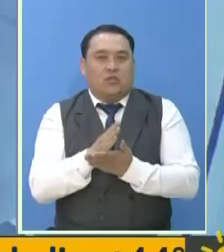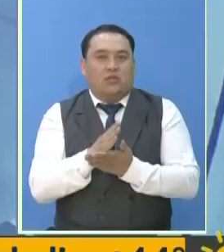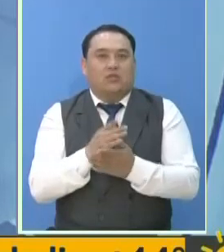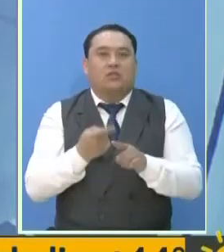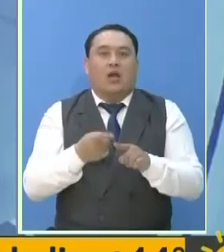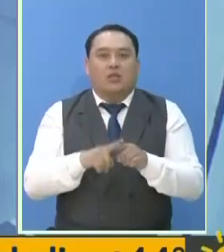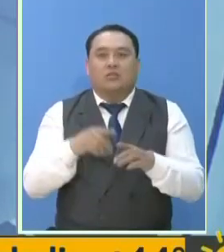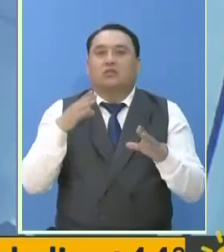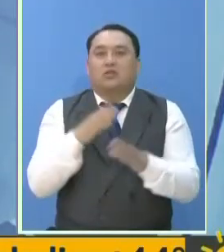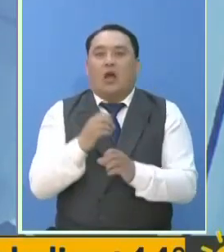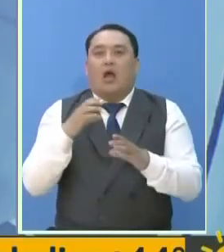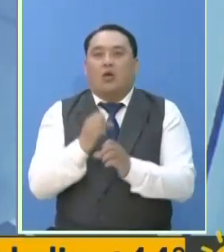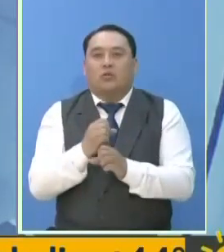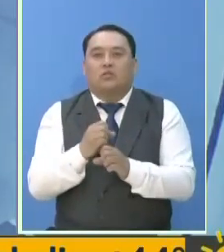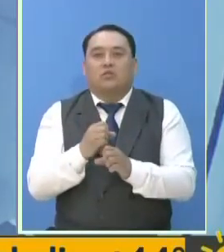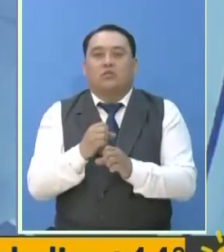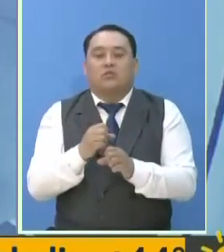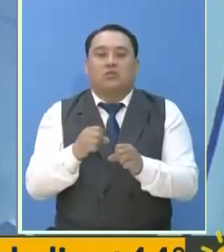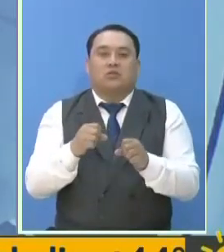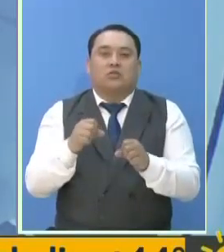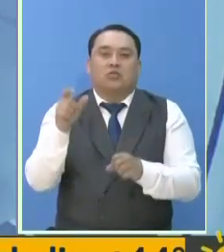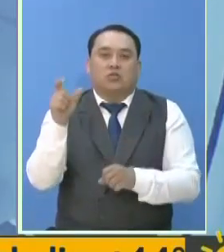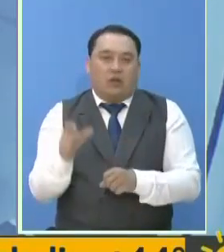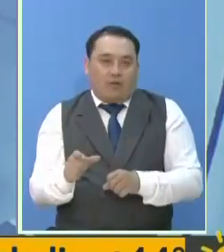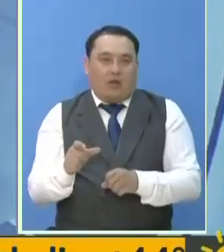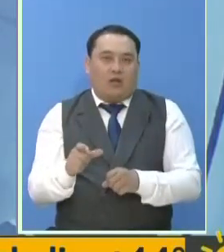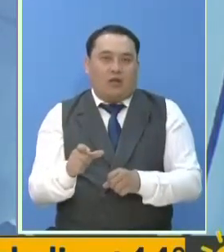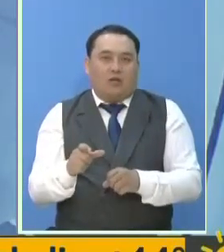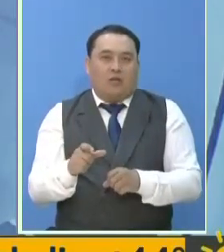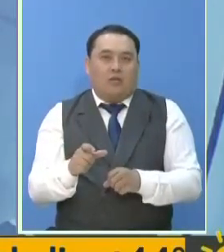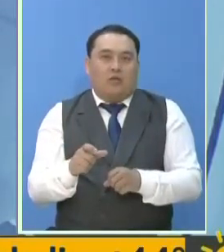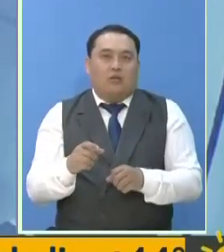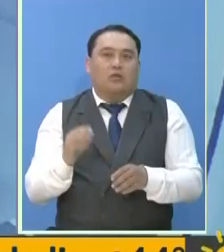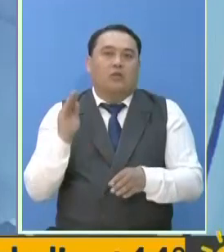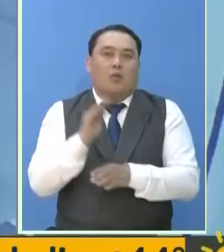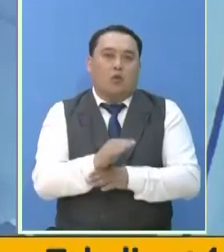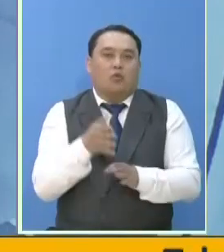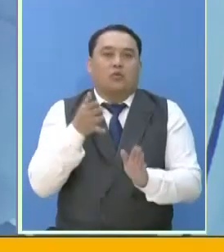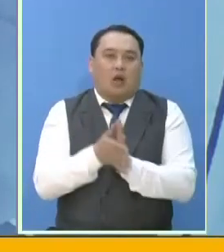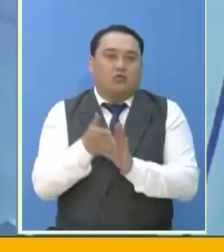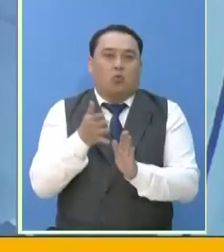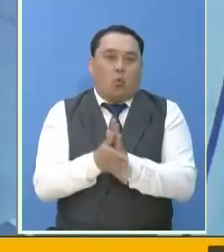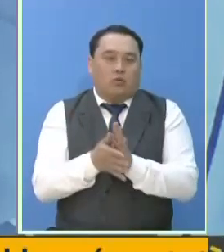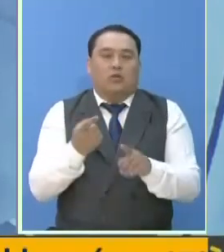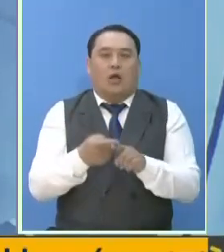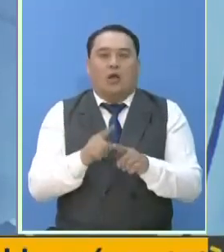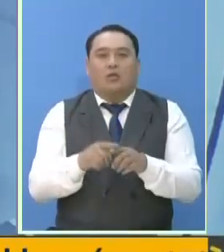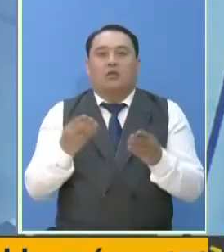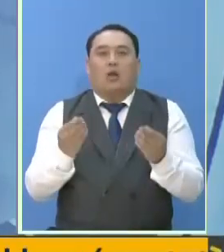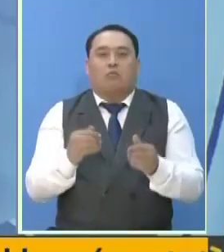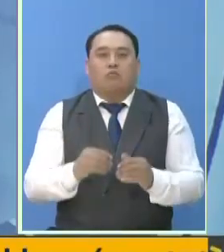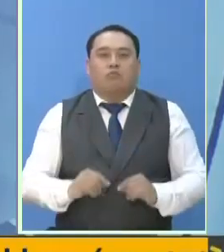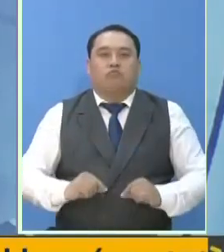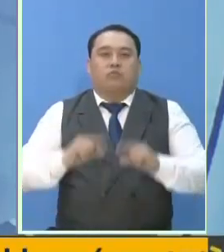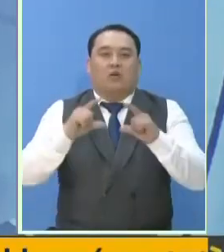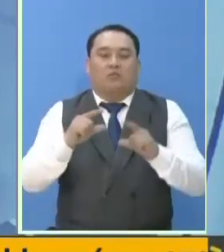счет сокращенных единиц на государственной службе, не нагружая бюджет дополнительными расходами, за счет этих средств повысить